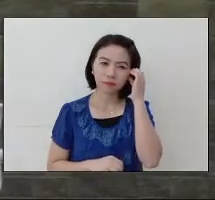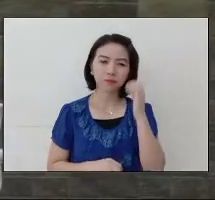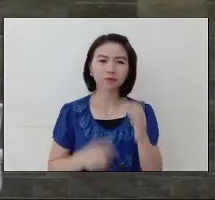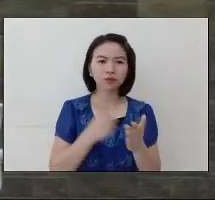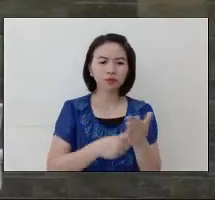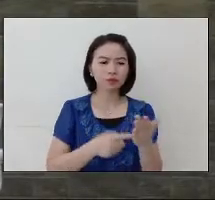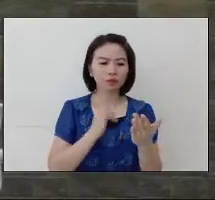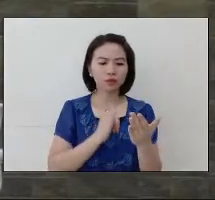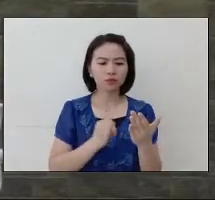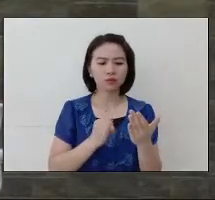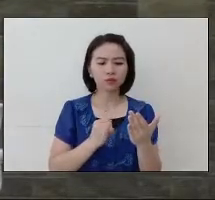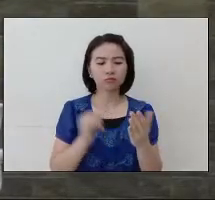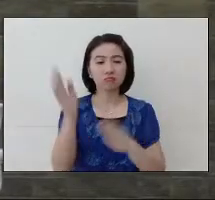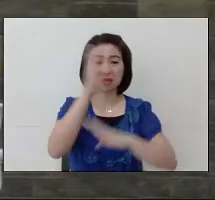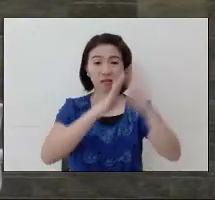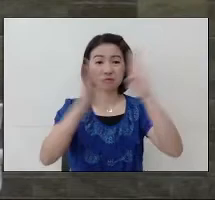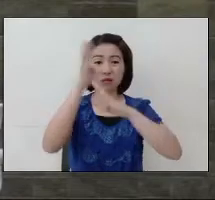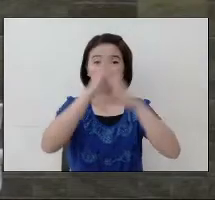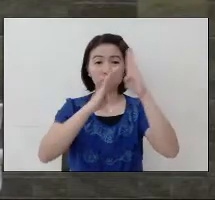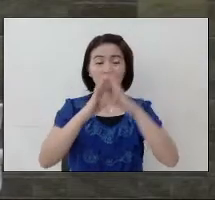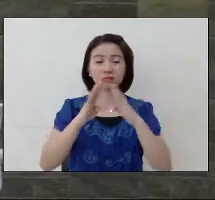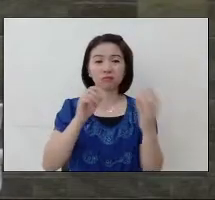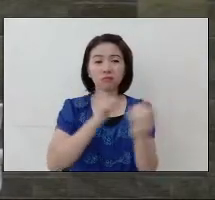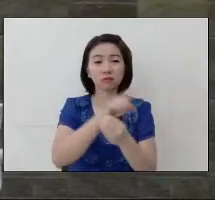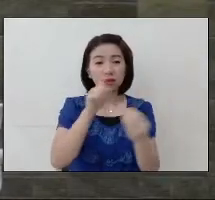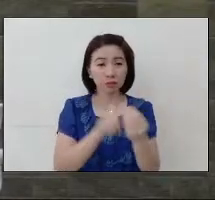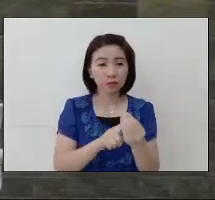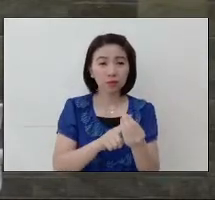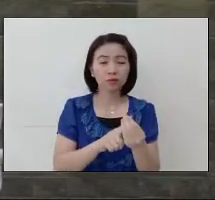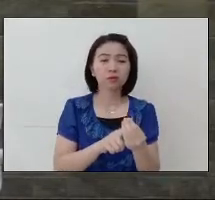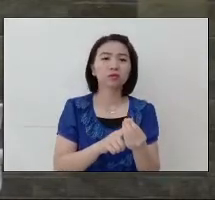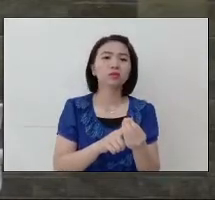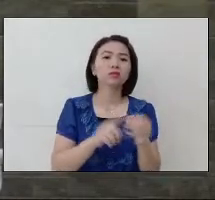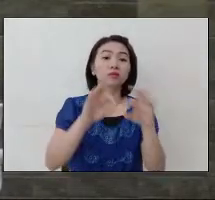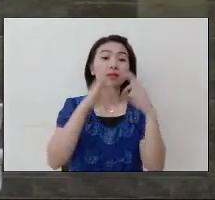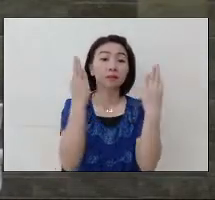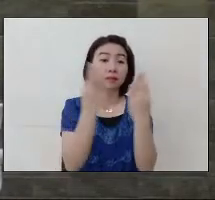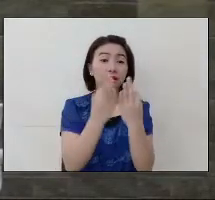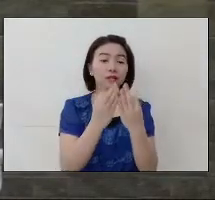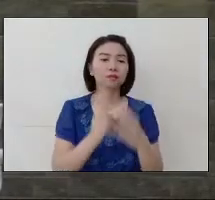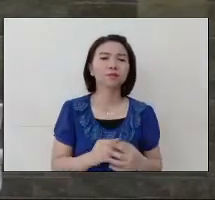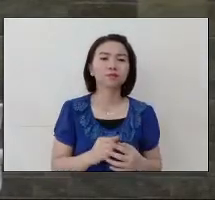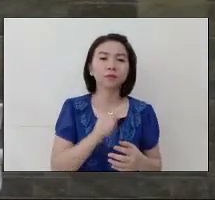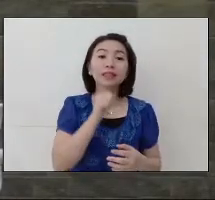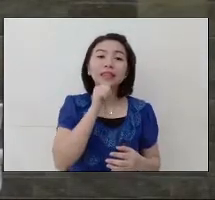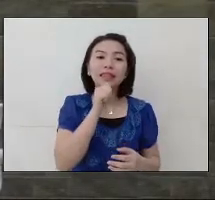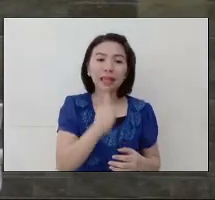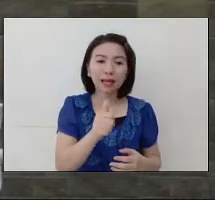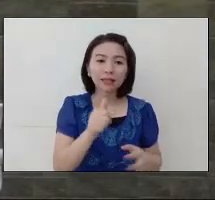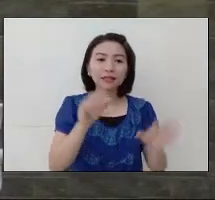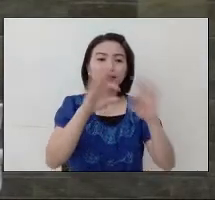po is not family problem, it is individual's